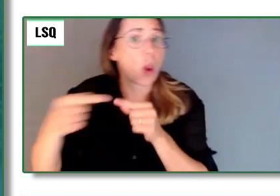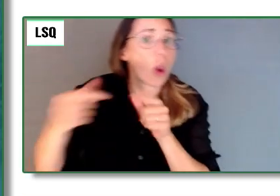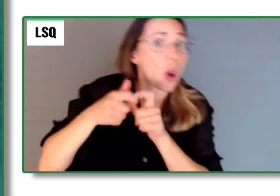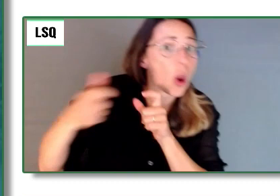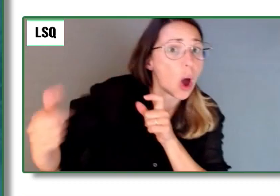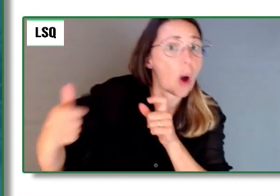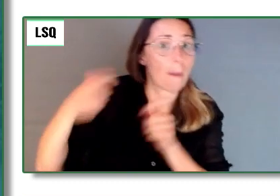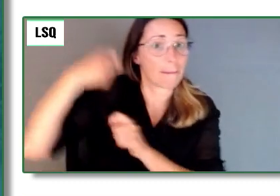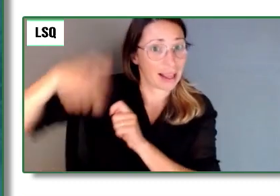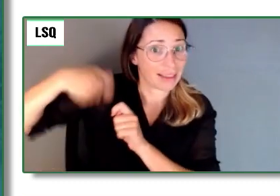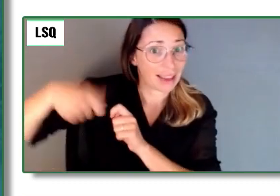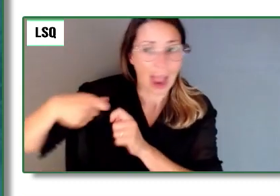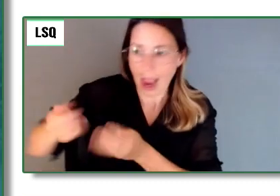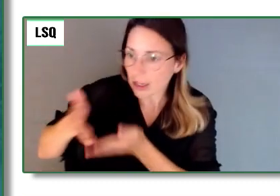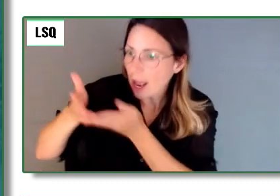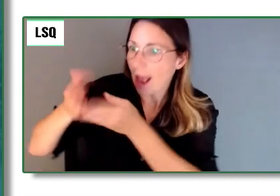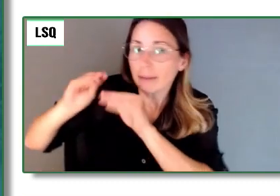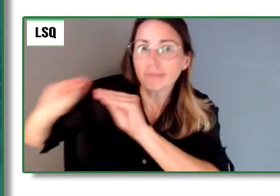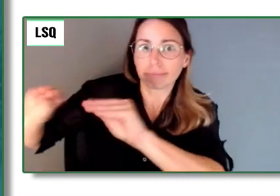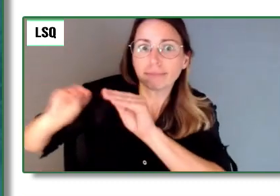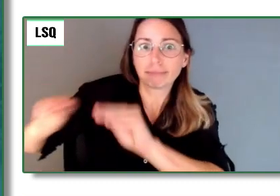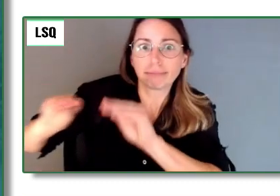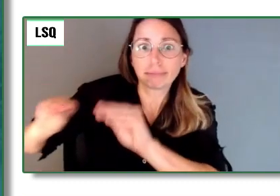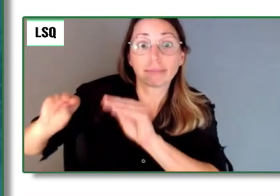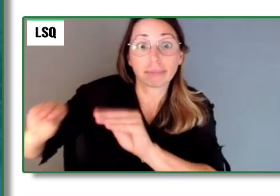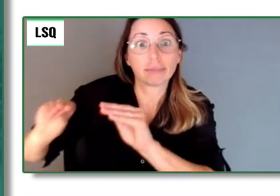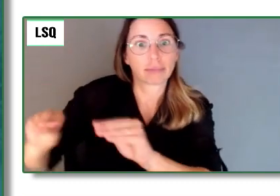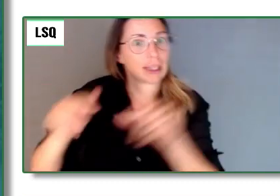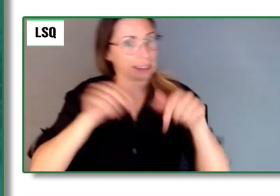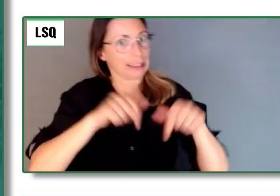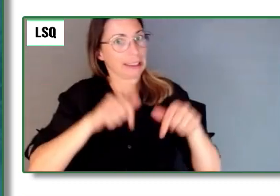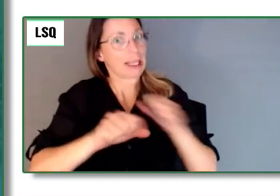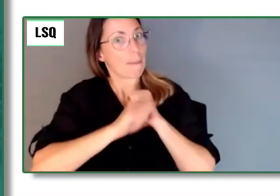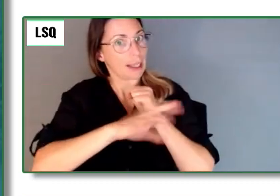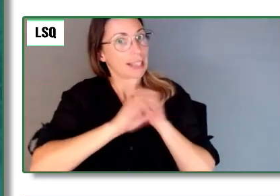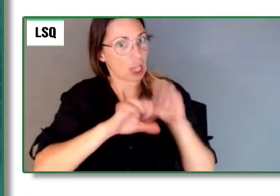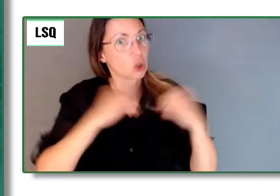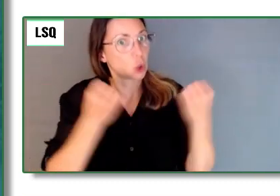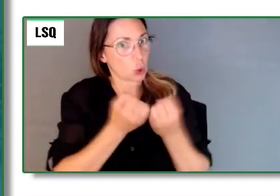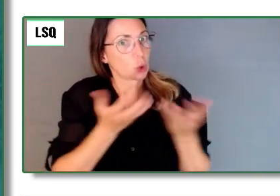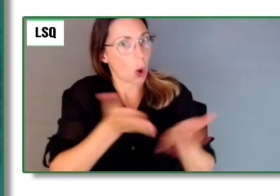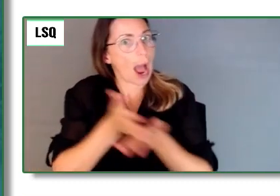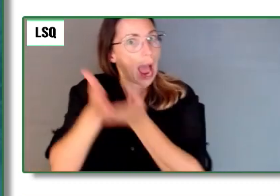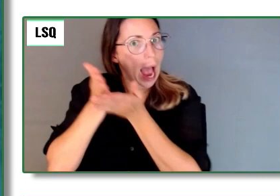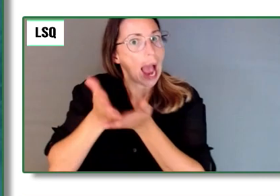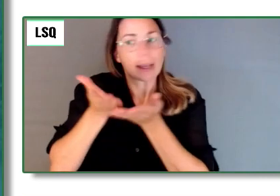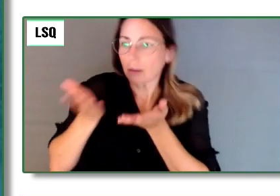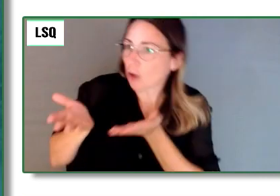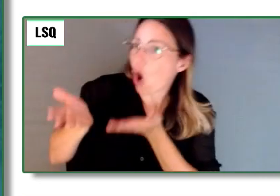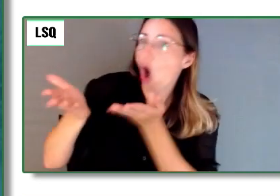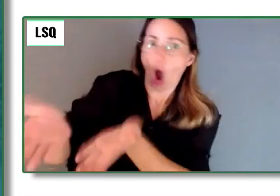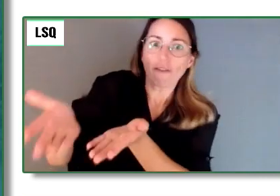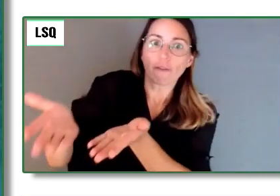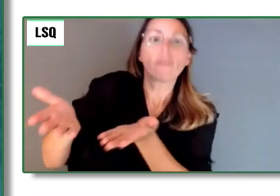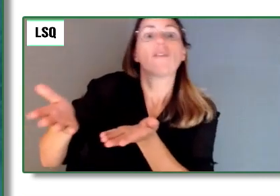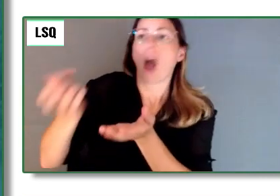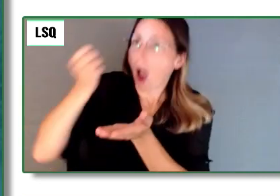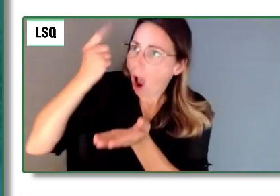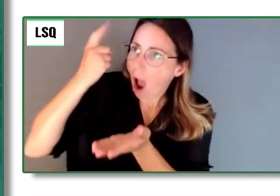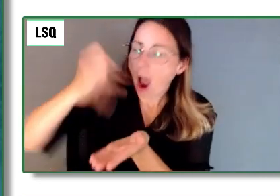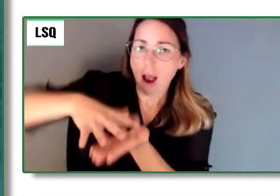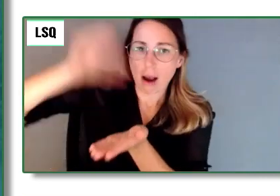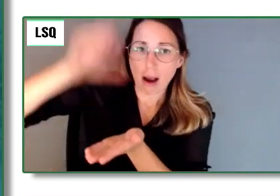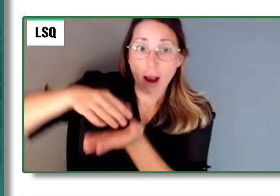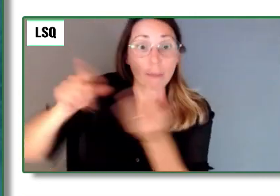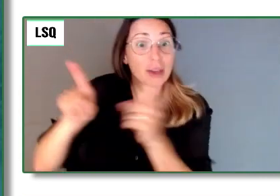mais nous travaillons également directement avec les gens. Rien ne vaut une expérience autant que d'être réellement dans le plein air. Et ce que